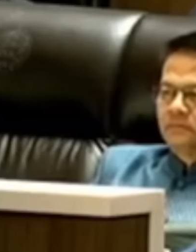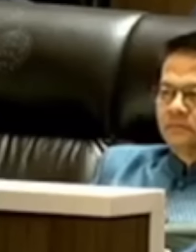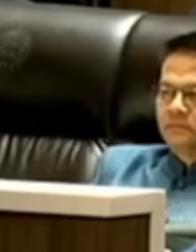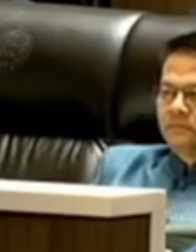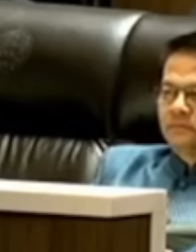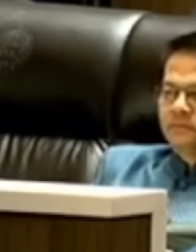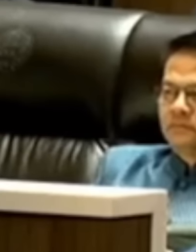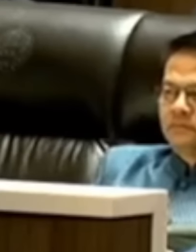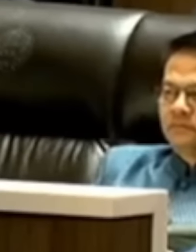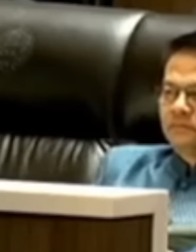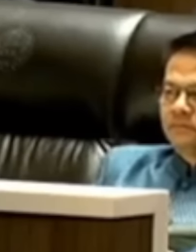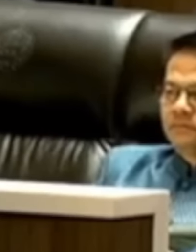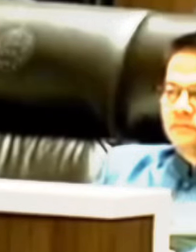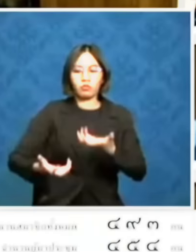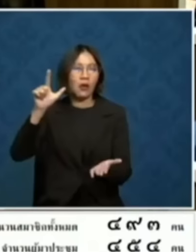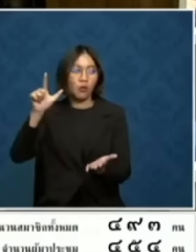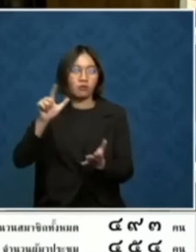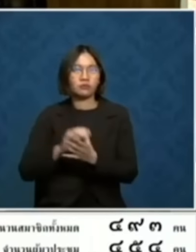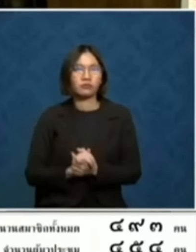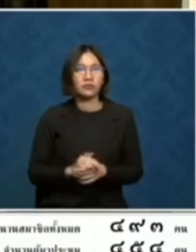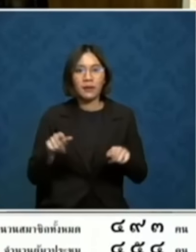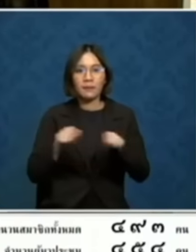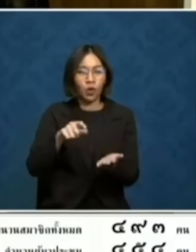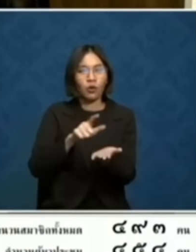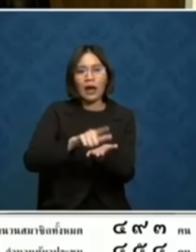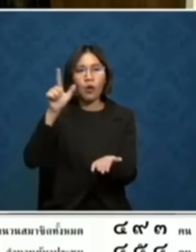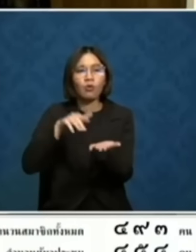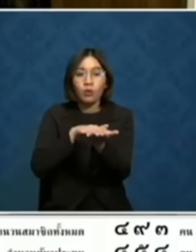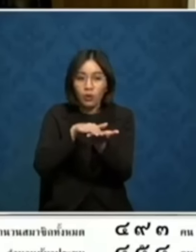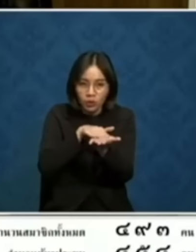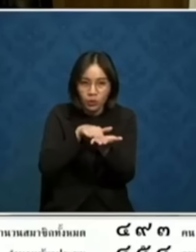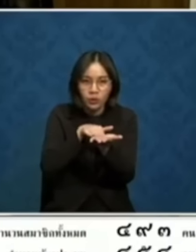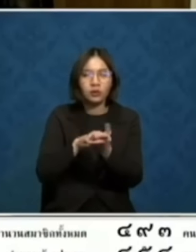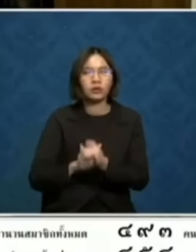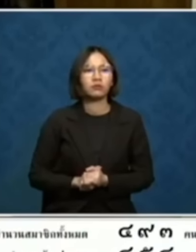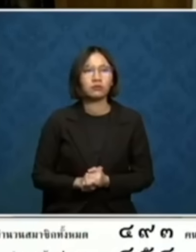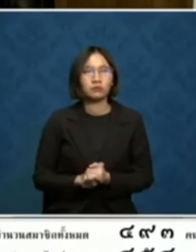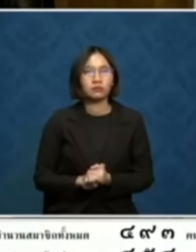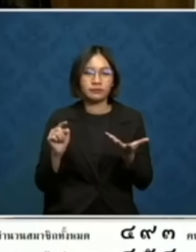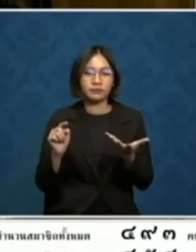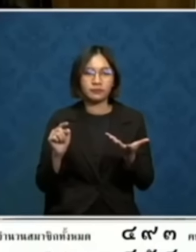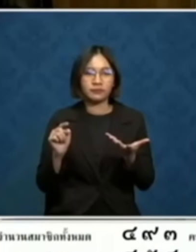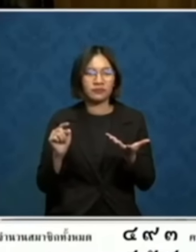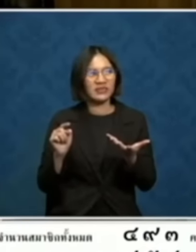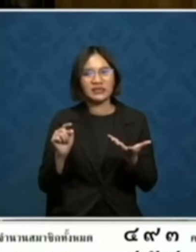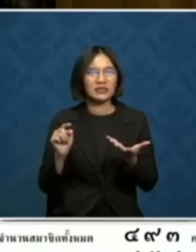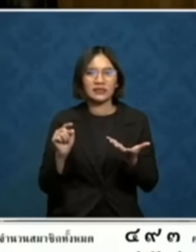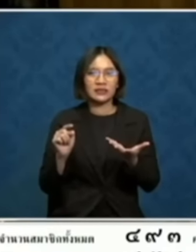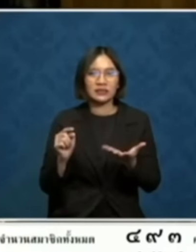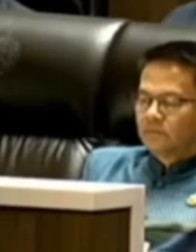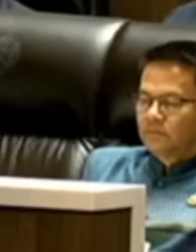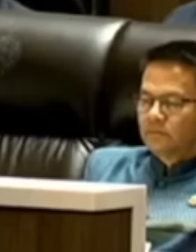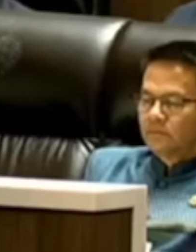ชูความยุติธรรมโทษนะครับอย่าเป็นกาดำเป็นสิ่งไม่ดีในกบวนการ